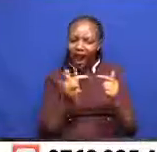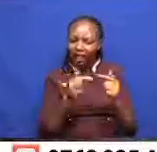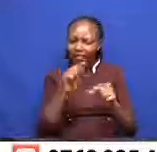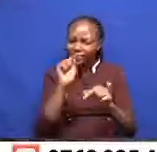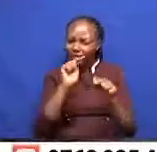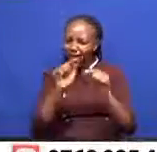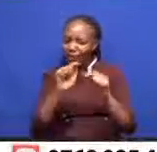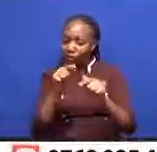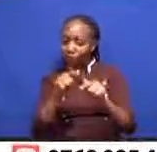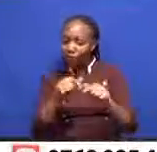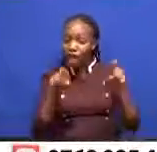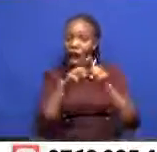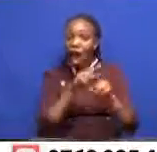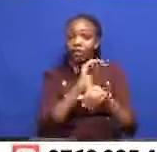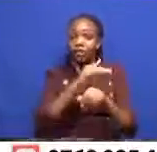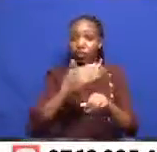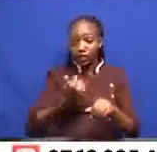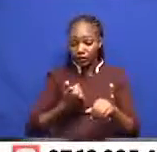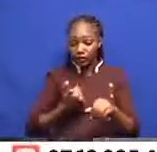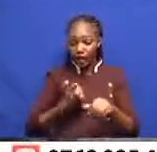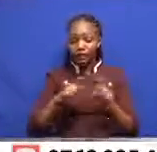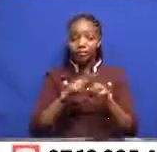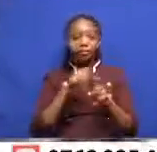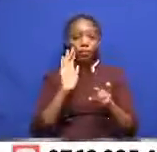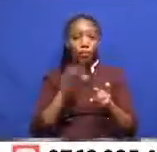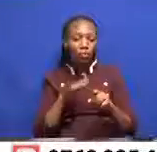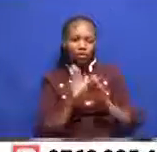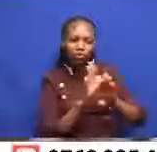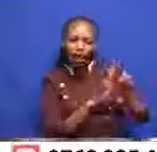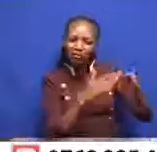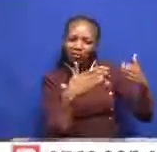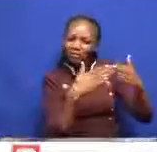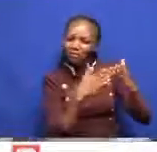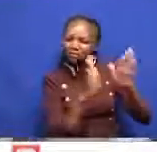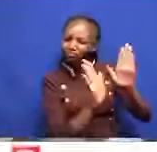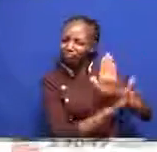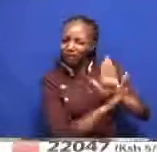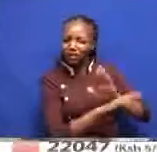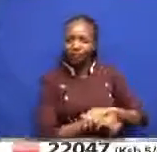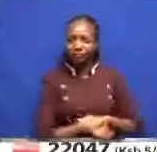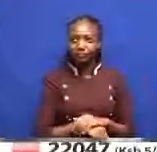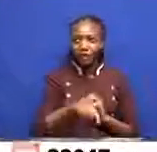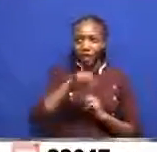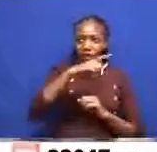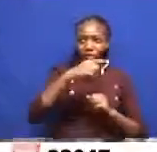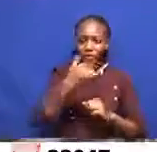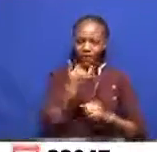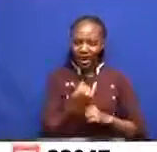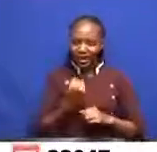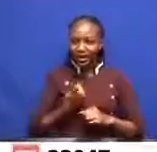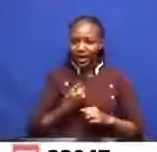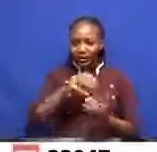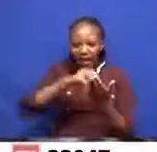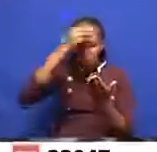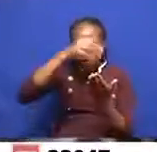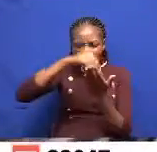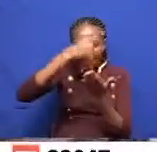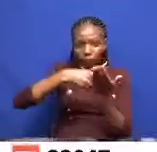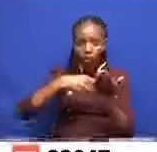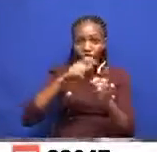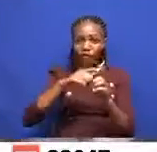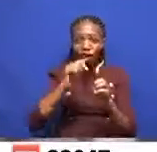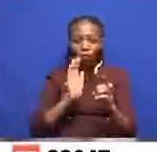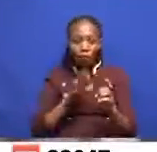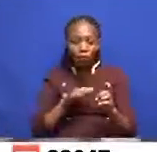wasichana kujiepusha na mapenzi ya kiholela. Kwa sababu sisi wasichana wadogo tunajifunza nini kutoka kwa wale wamama ambao wanazaa watu wa